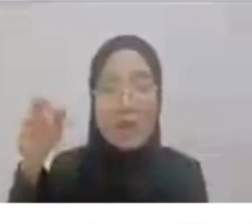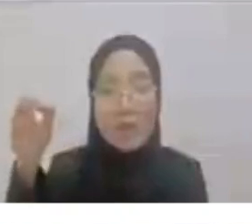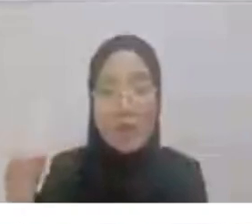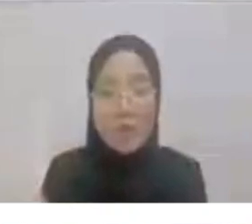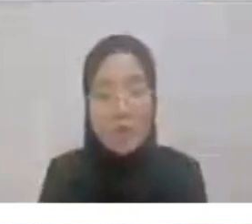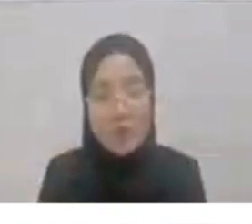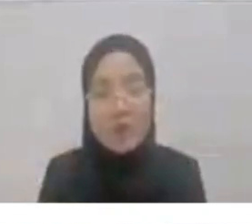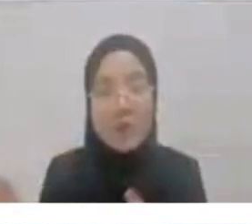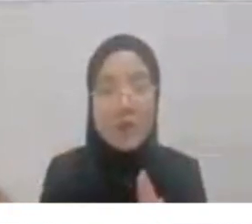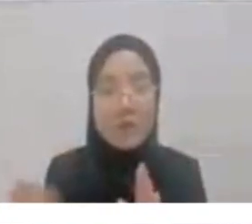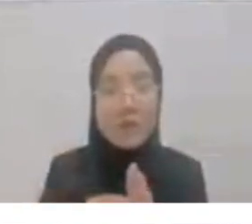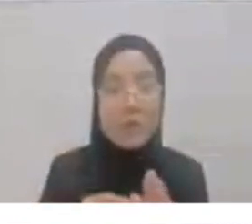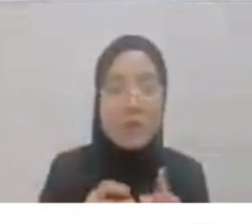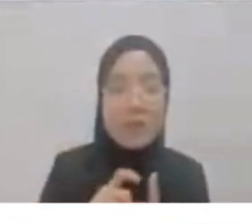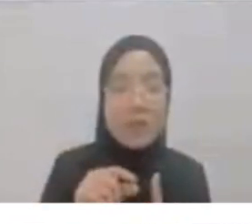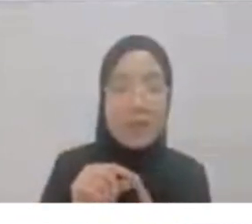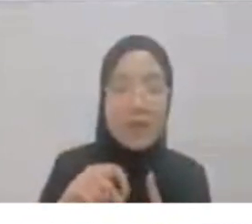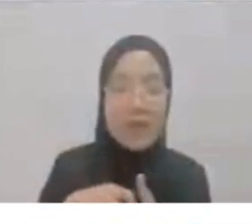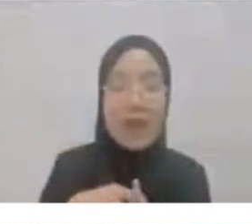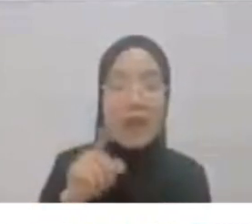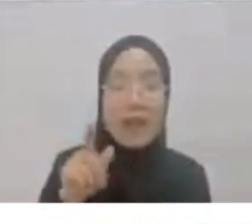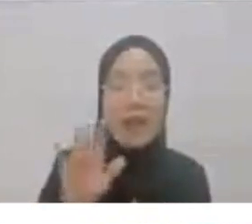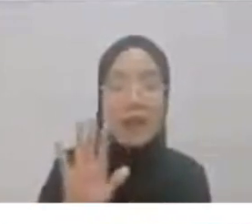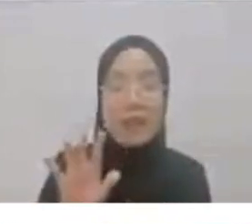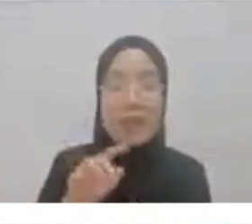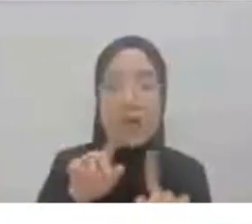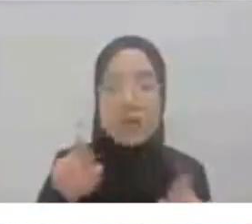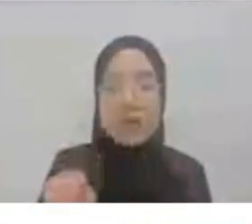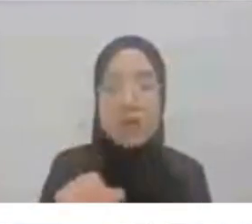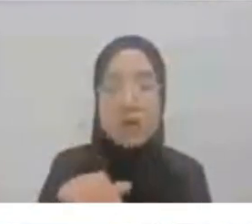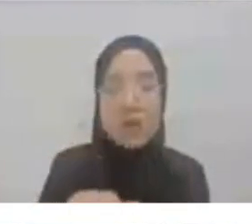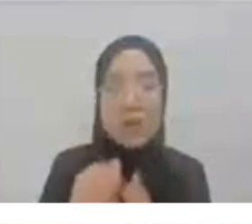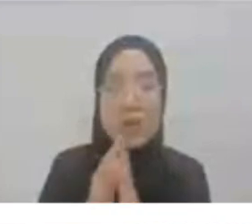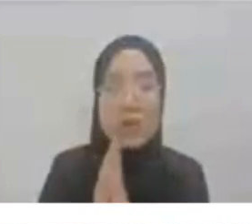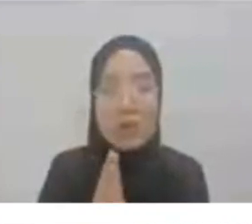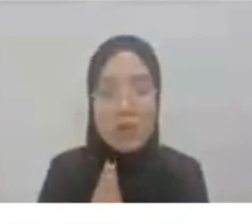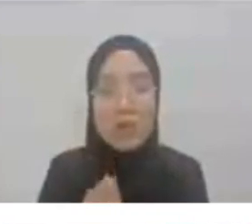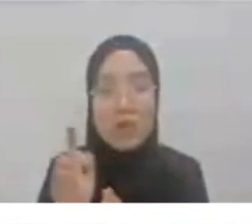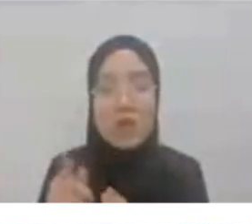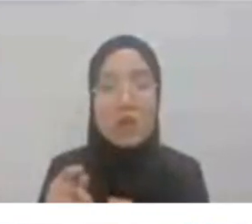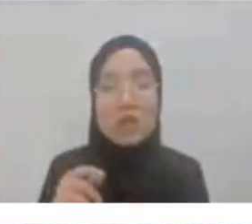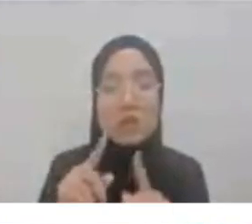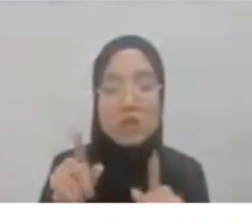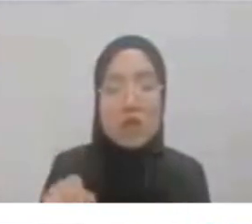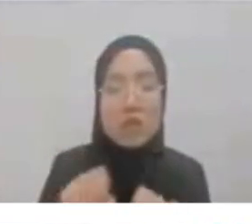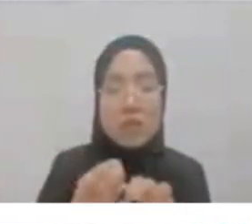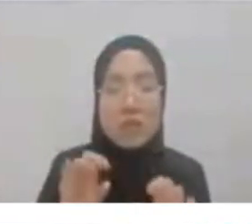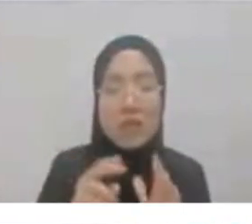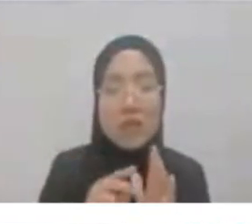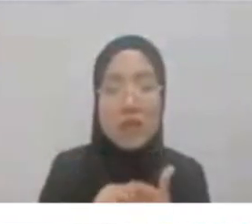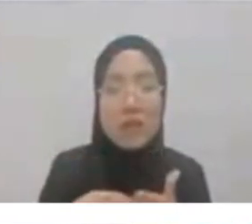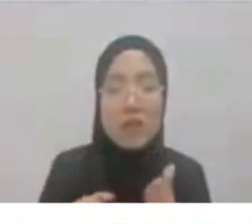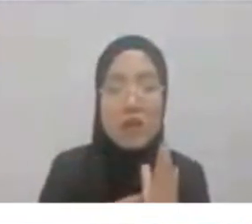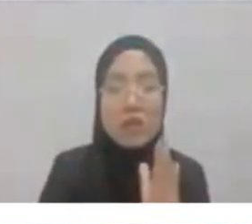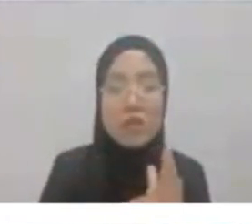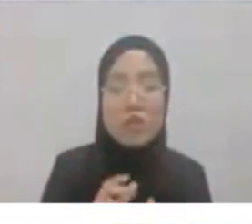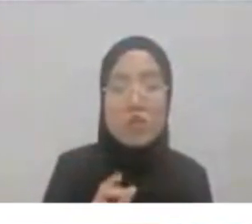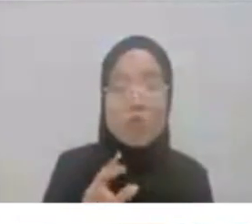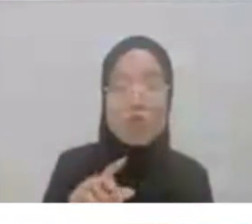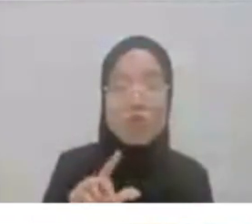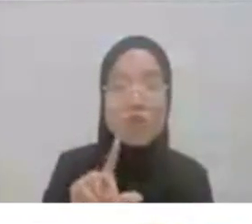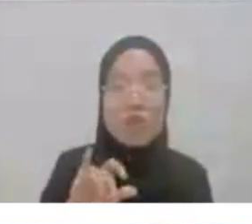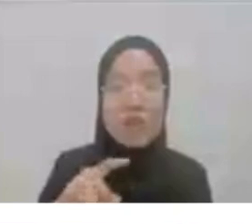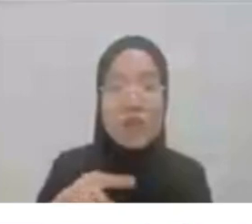khusus dan diberikan lima surat suara sehubungan dengan dalil pemohonan tersebut terdapat surat penyataan atas nama Nurulita yang menyatakan bahwa ia telah